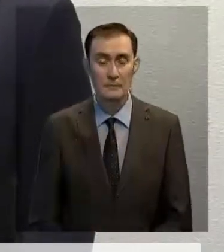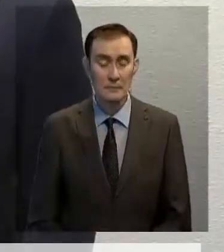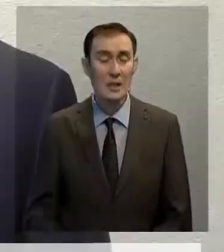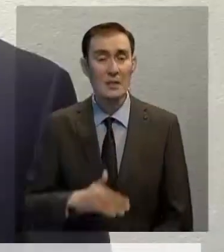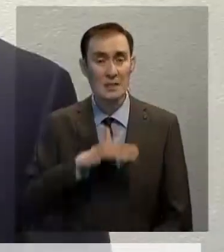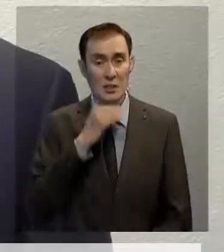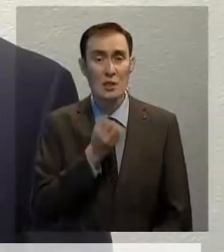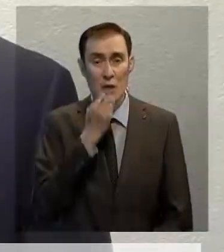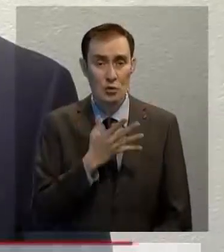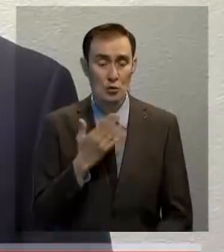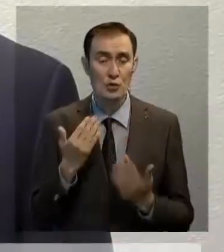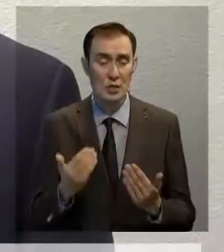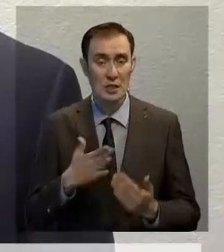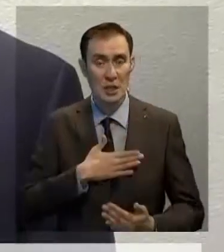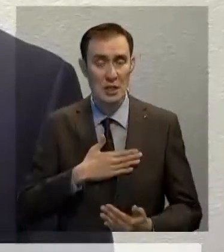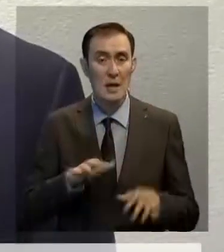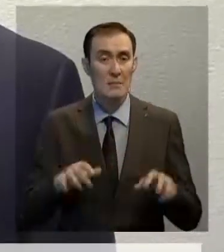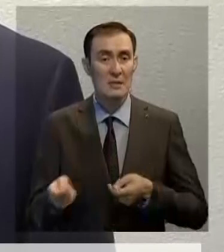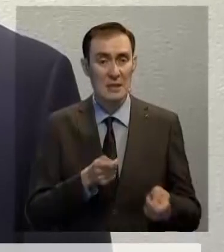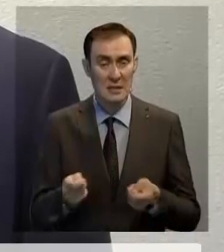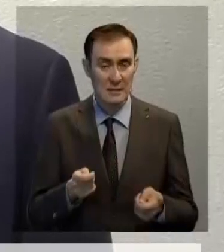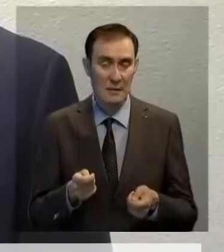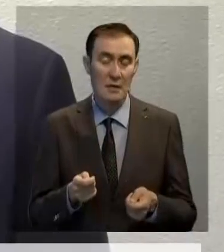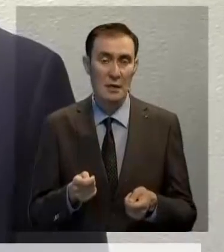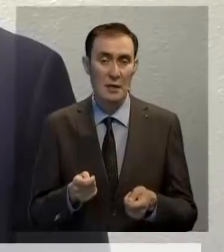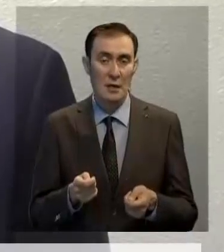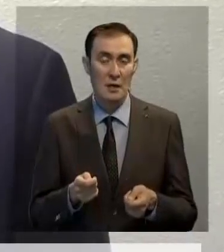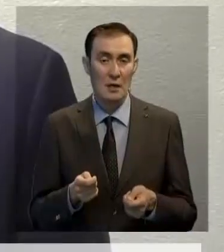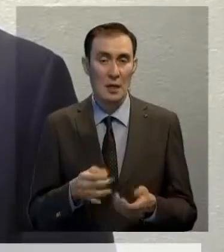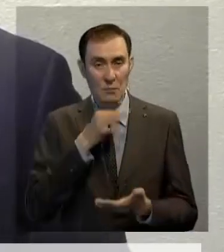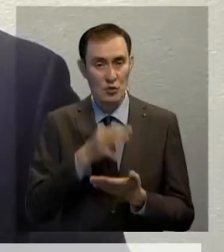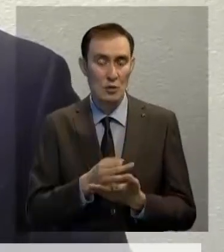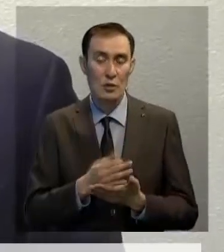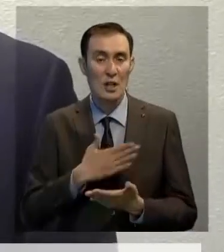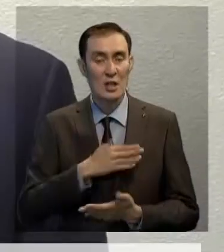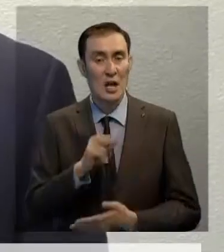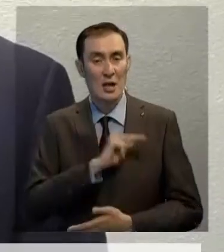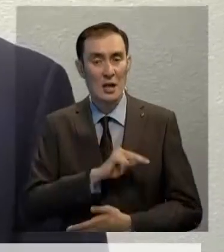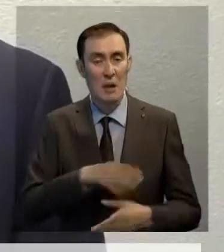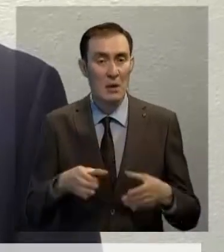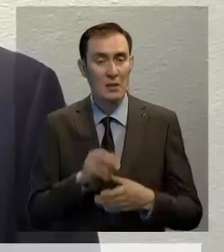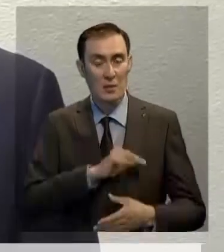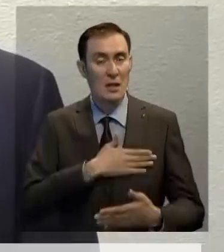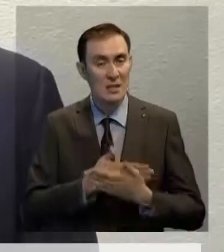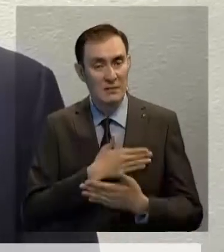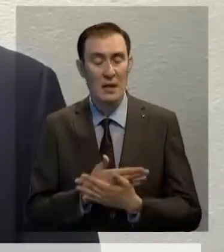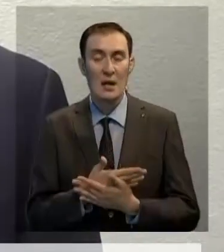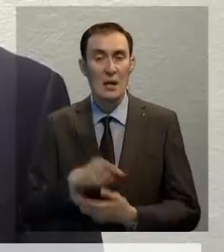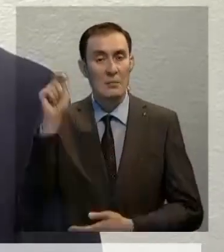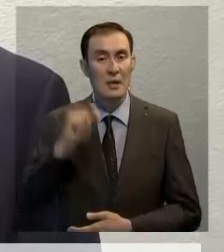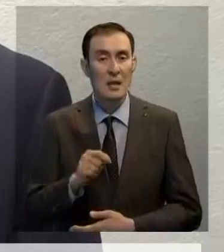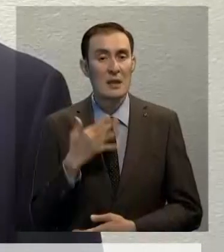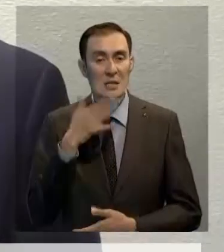Достаточно хорошо воспринимается наше председательство. Работает активно наша команда на местах. Приехала